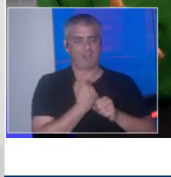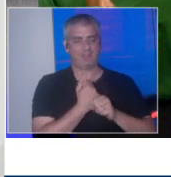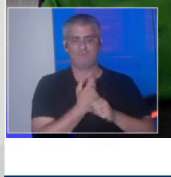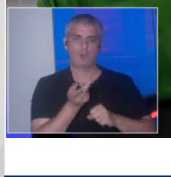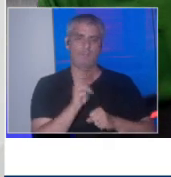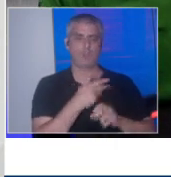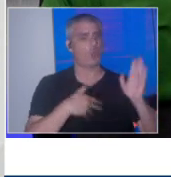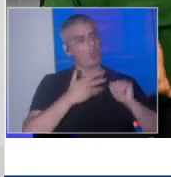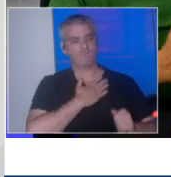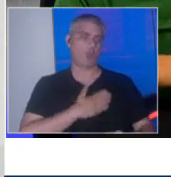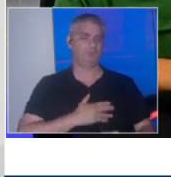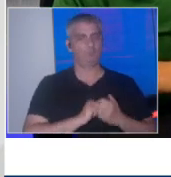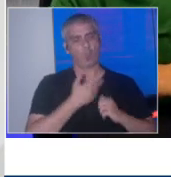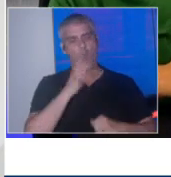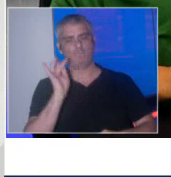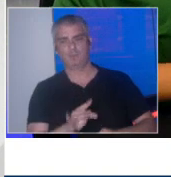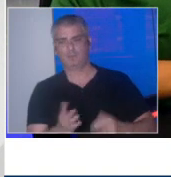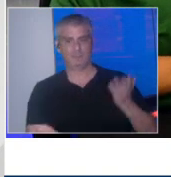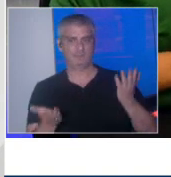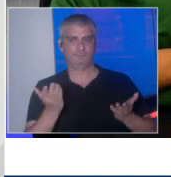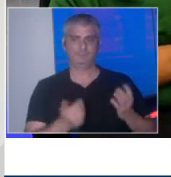מאשר הרוב רוצים או הרוב מתנגדים.